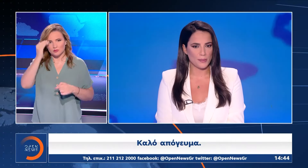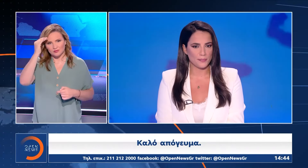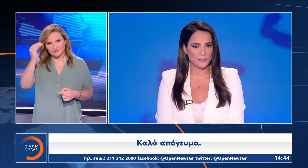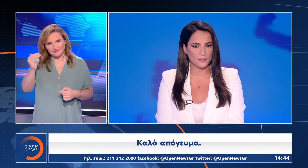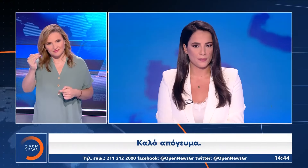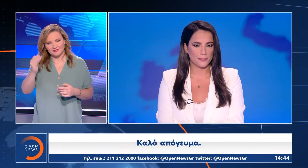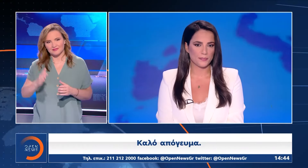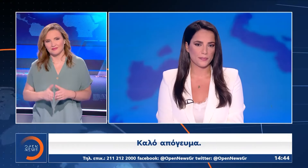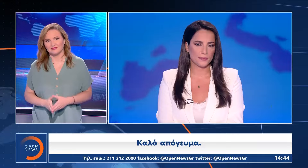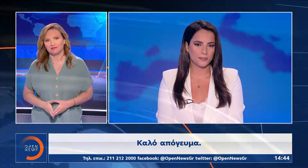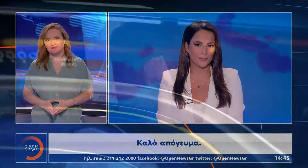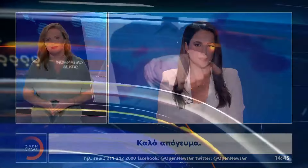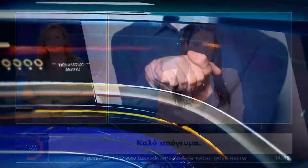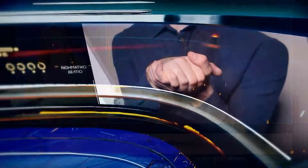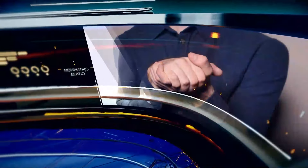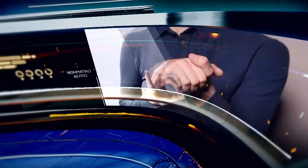απόγευμα